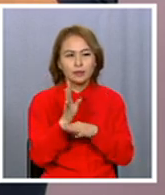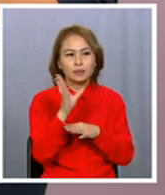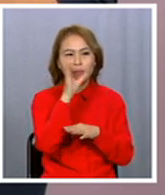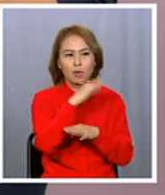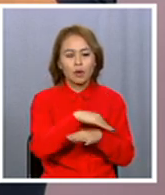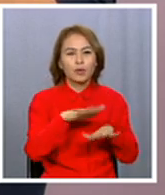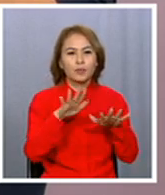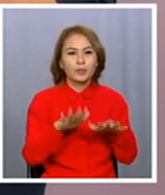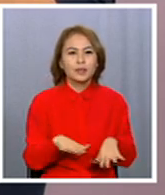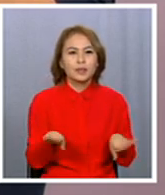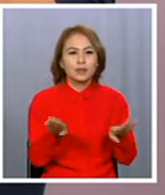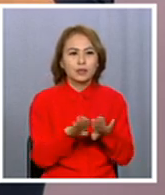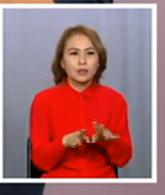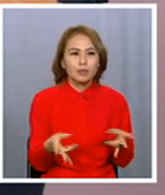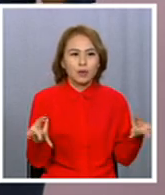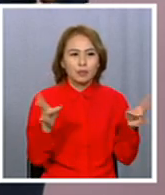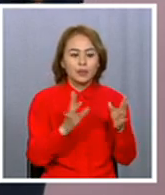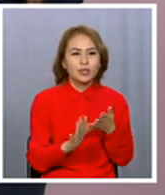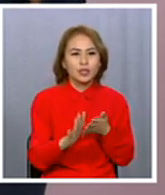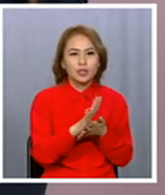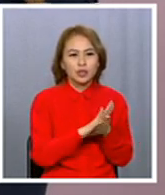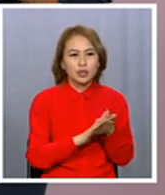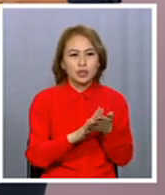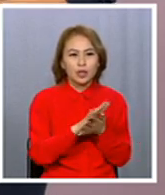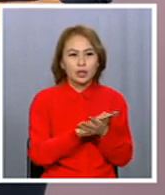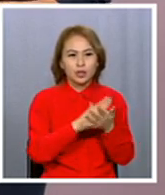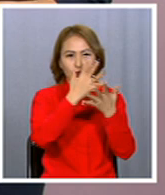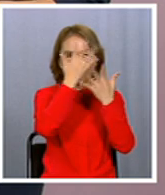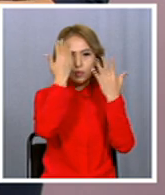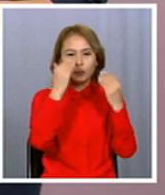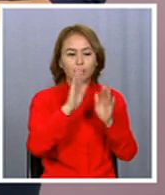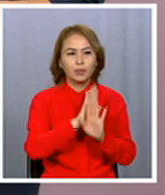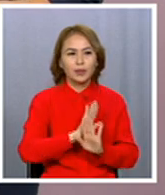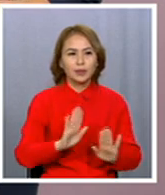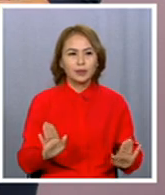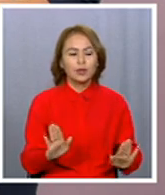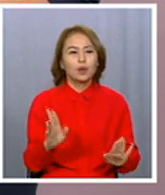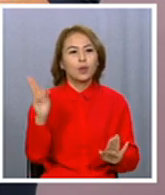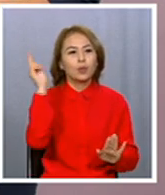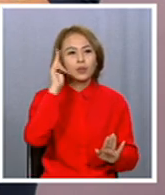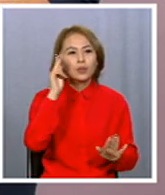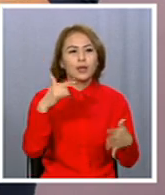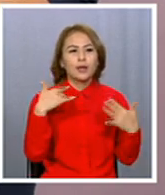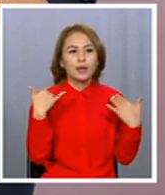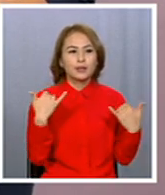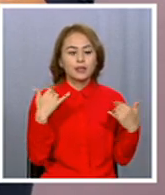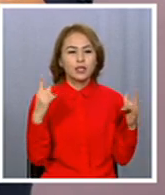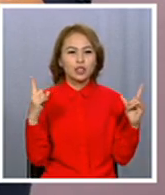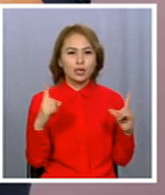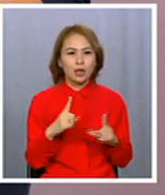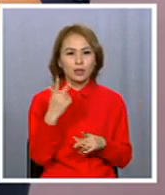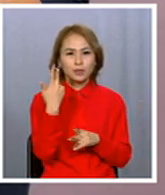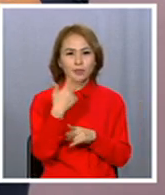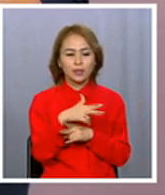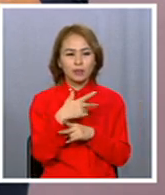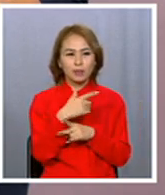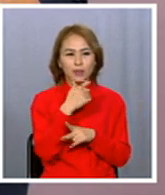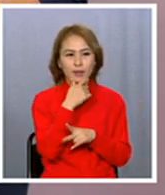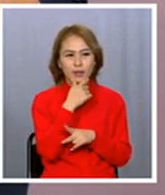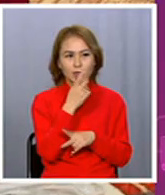болып қала беретінін ешқашан ұмытпайық. Ал оқушылар, қазір шағын бейне материалға